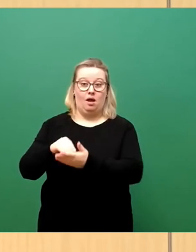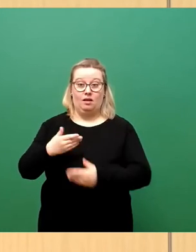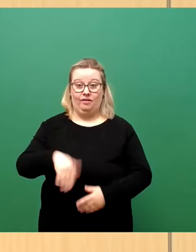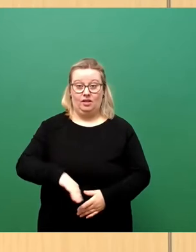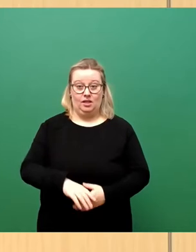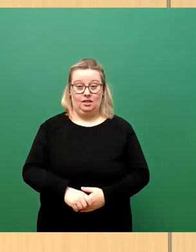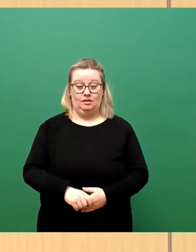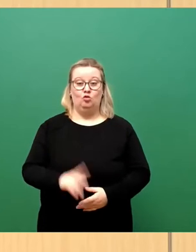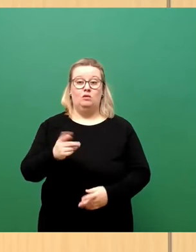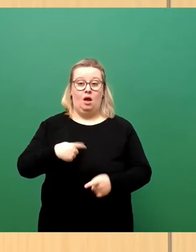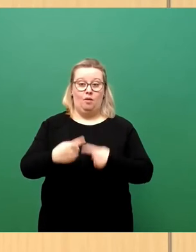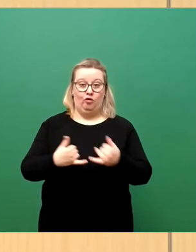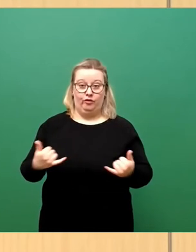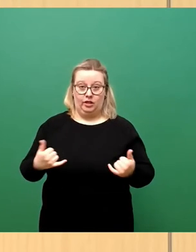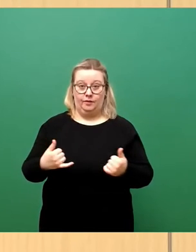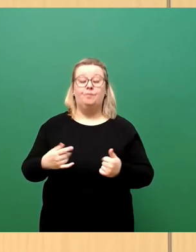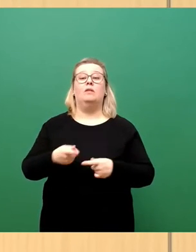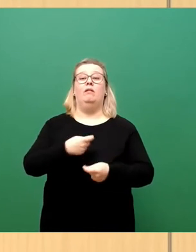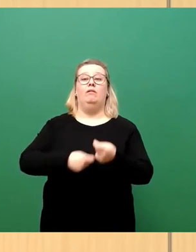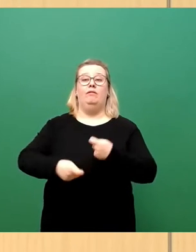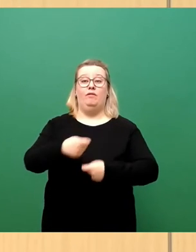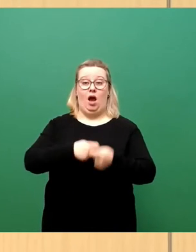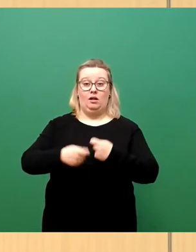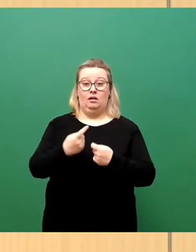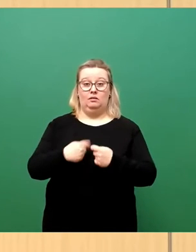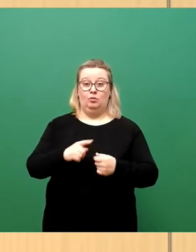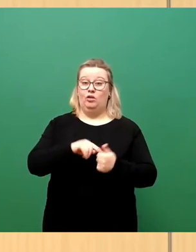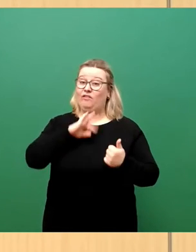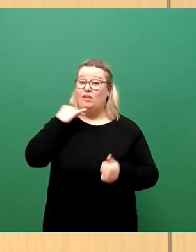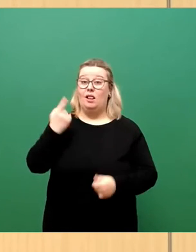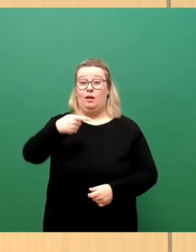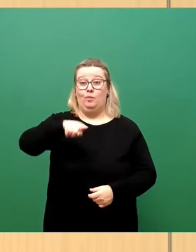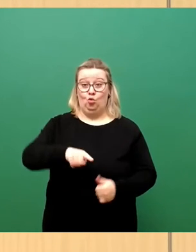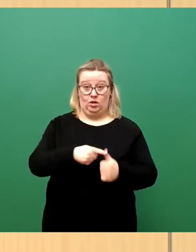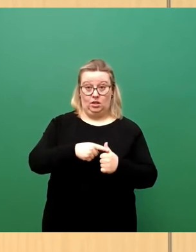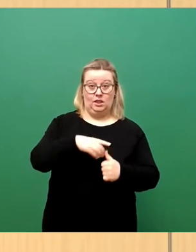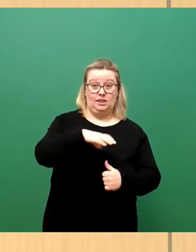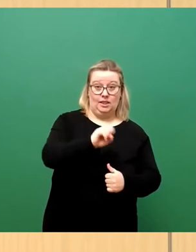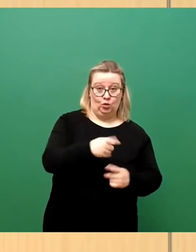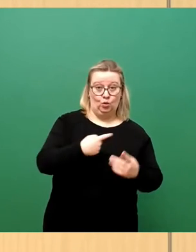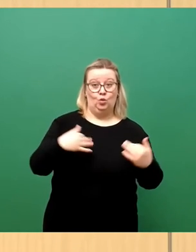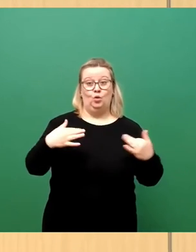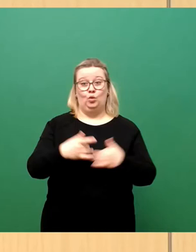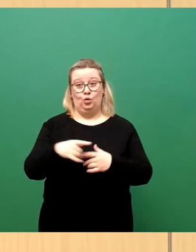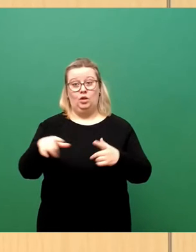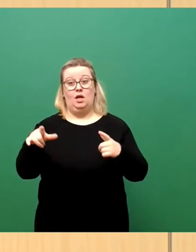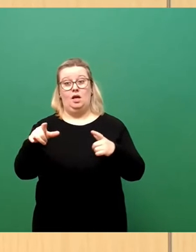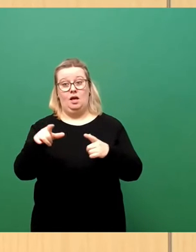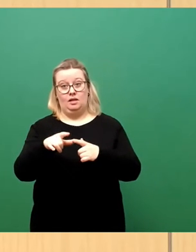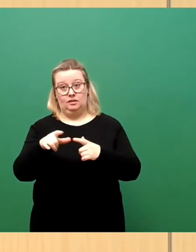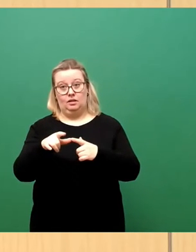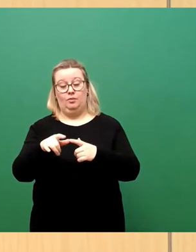wie die liefen. Verhandelt haben an einem Tisch über viele Monate CDU, Grüne, SPD, FDP und die